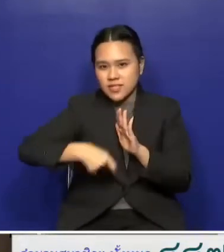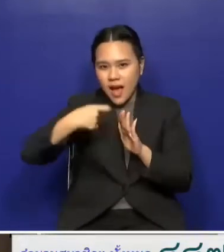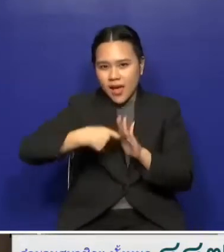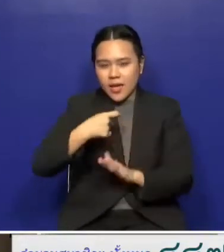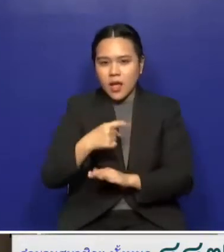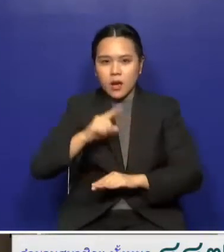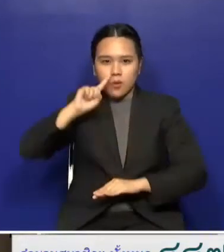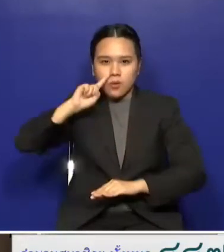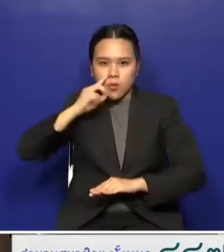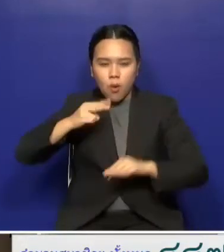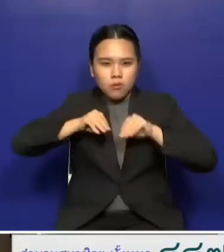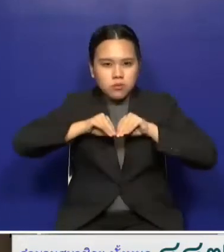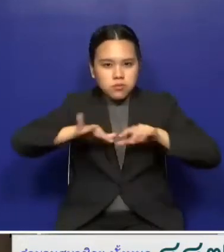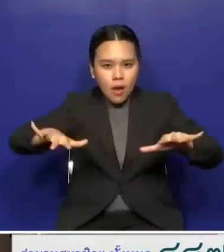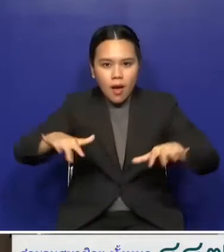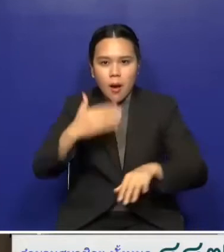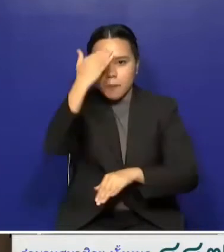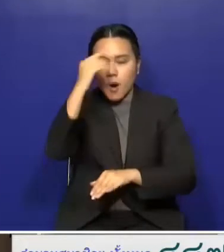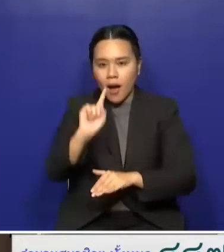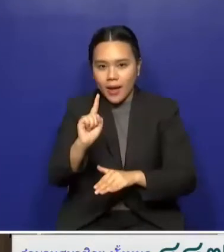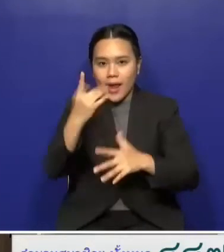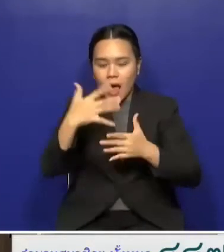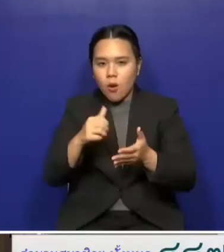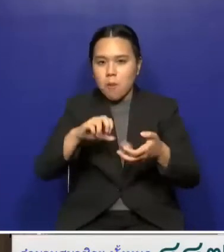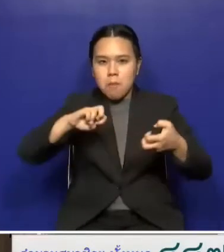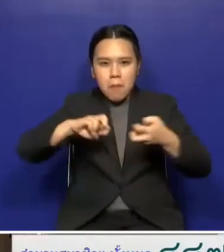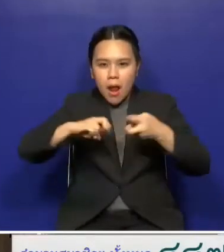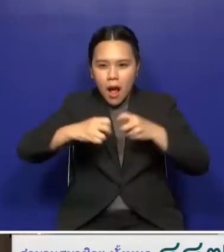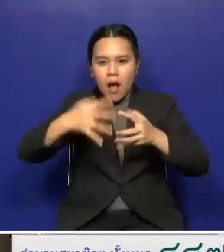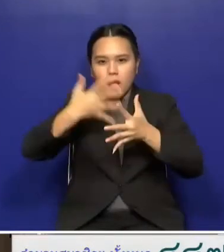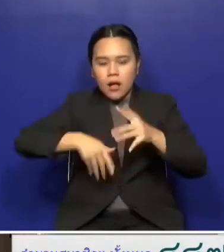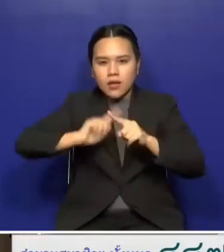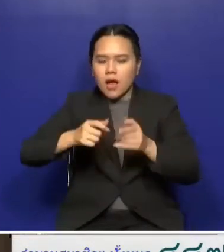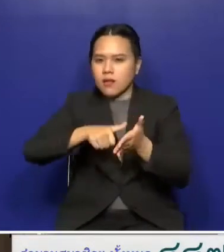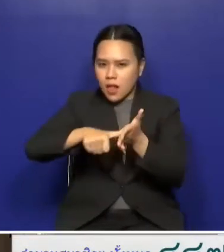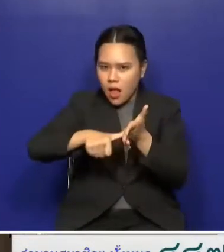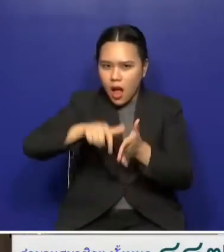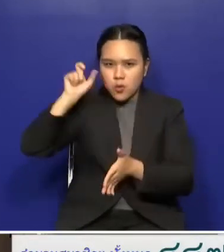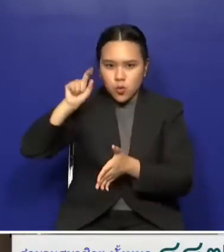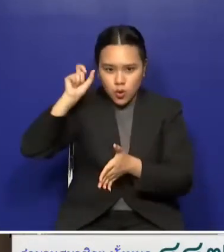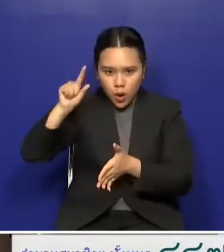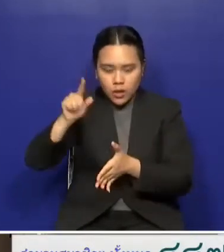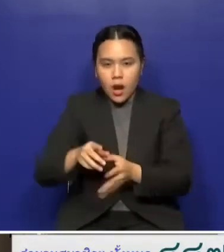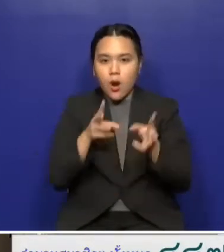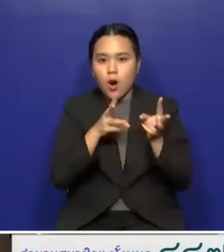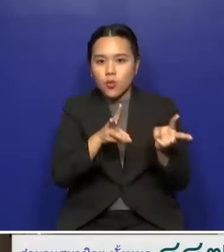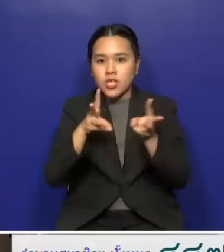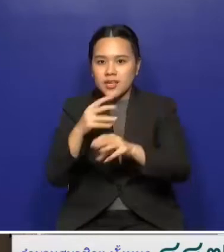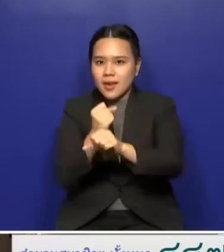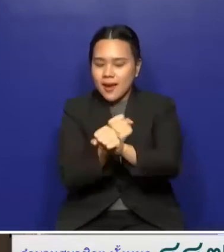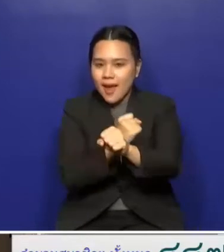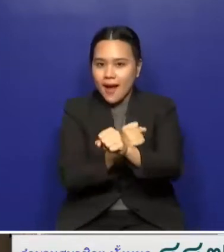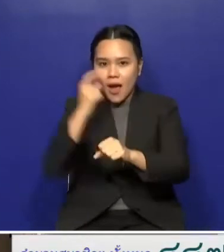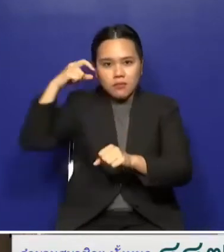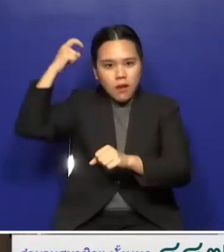ดครั้งนี้และเร่งแก้ไขปัญหาในการปฏิรูปการจัดงานแรงงานข้ามชาติและปฏิรูปกิจการช